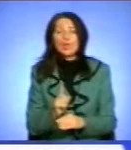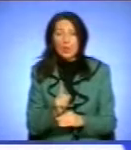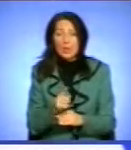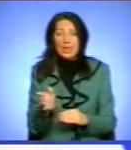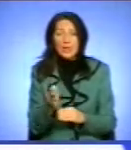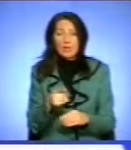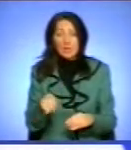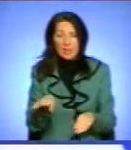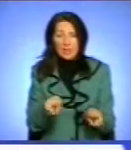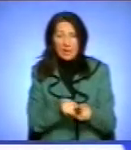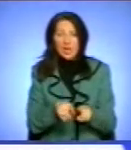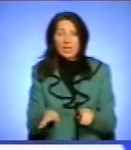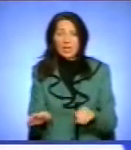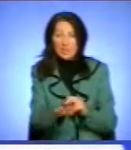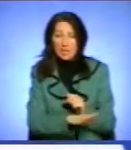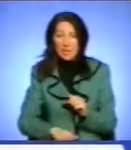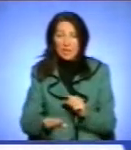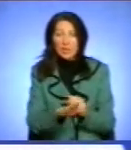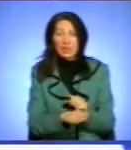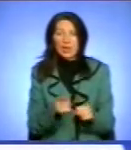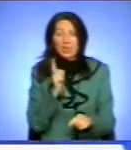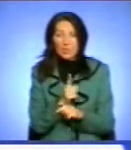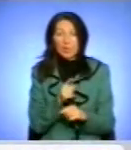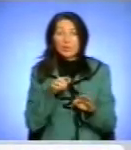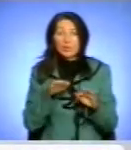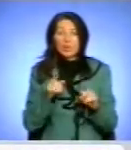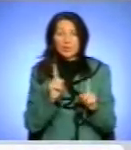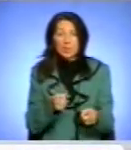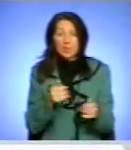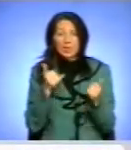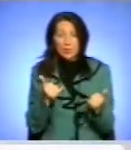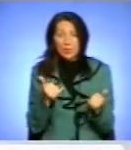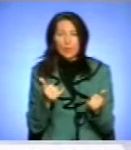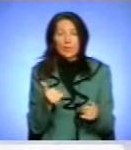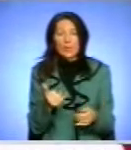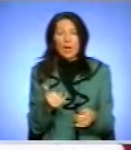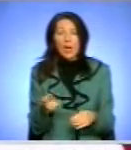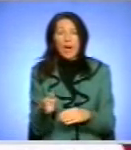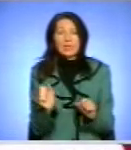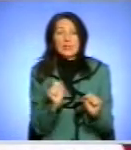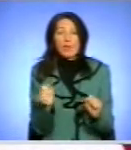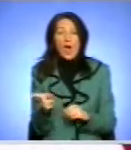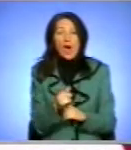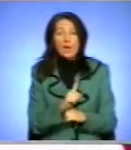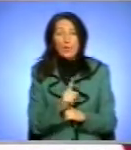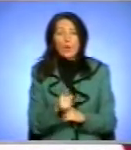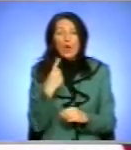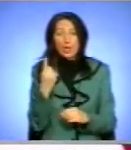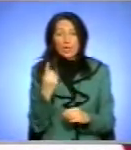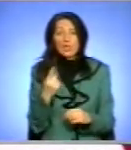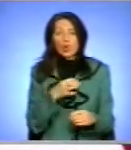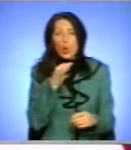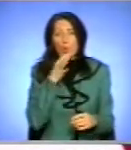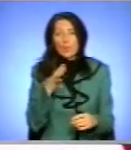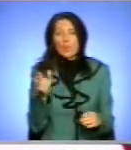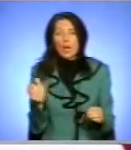ділянках будь-яким знаряддям. Заборона діє вже від сьогодні. Зимова риболовля – один із найбільш улюблених видів відпочинку для